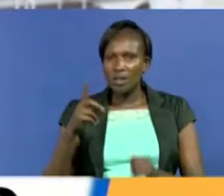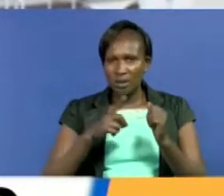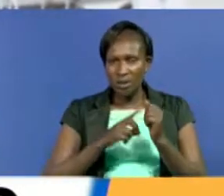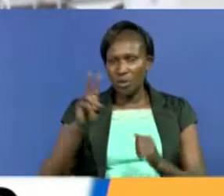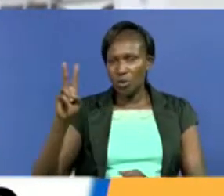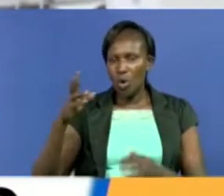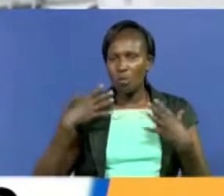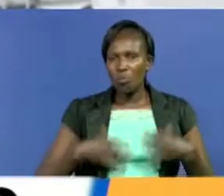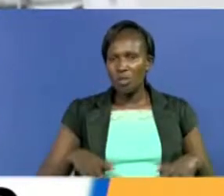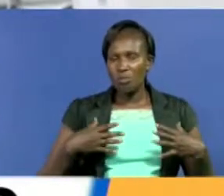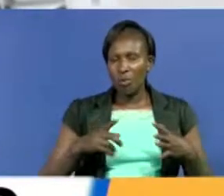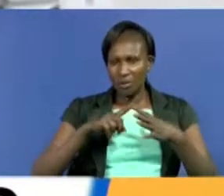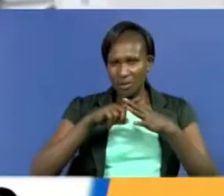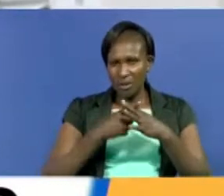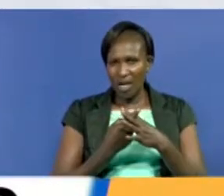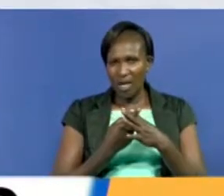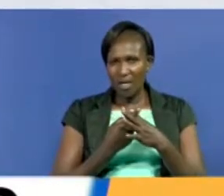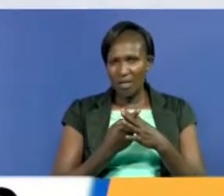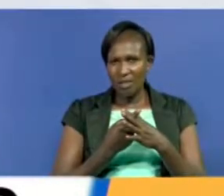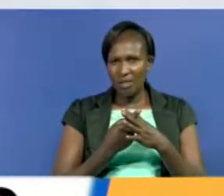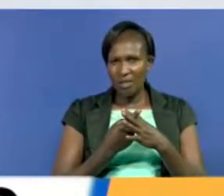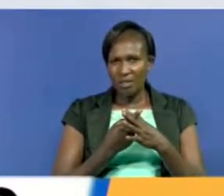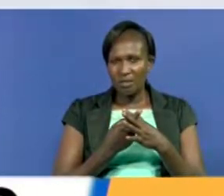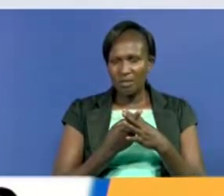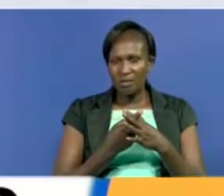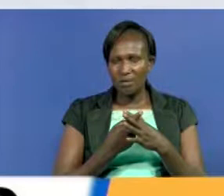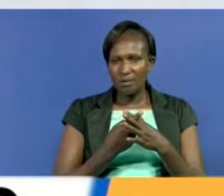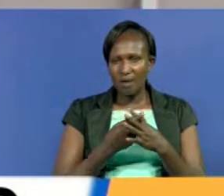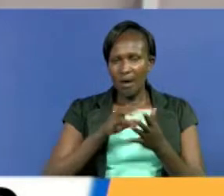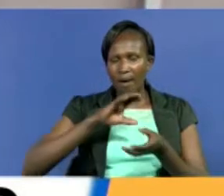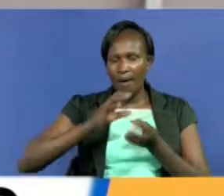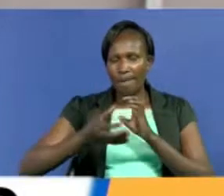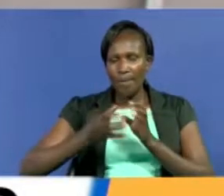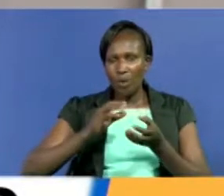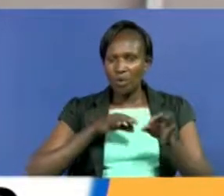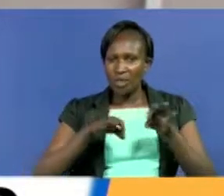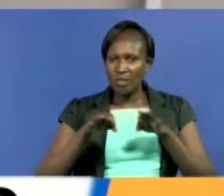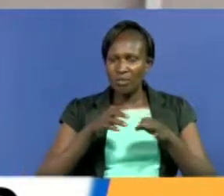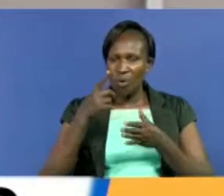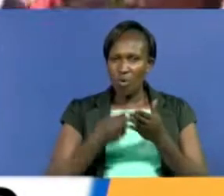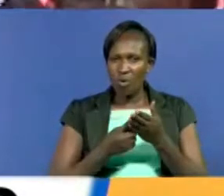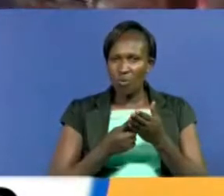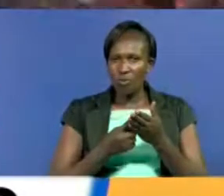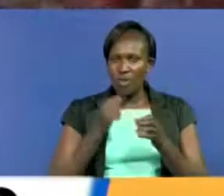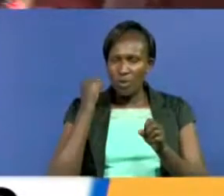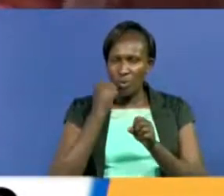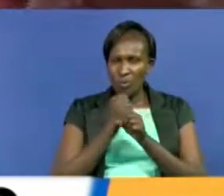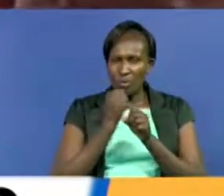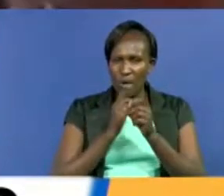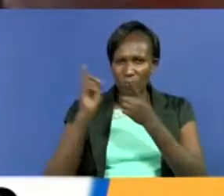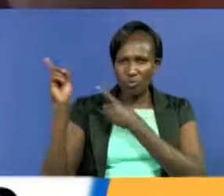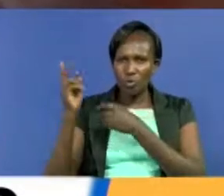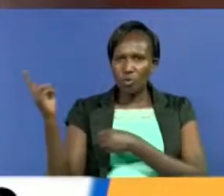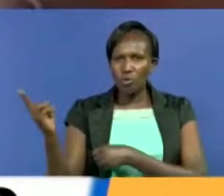162, uzinduzi wake umefanikishwa kwa hisani ya Tata Chemicals. Linaelezwa kwamba litakuwa likifanya safari mbili kwa